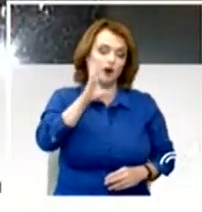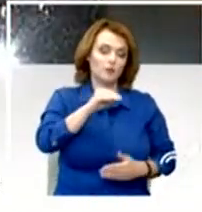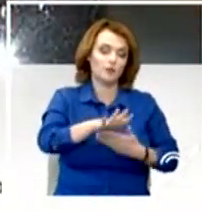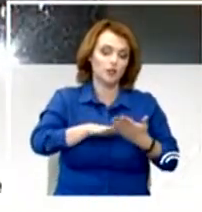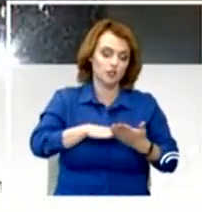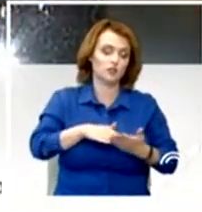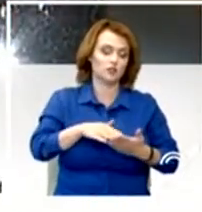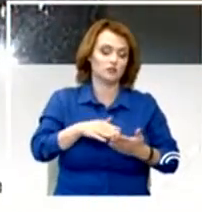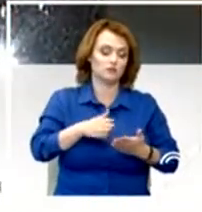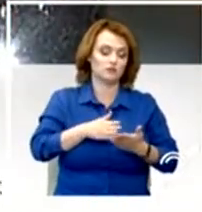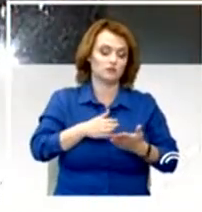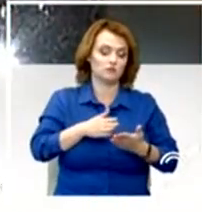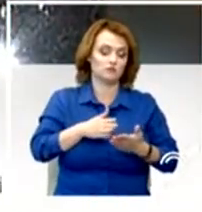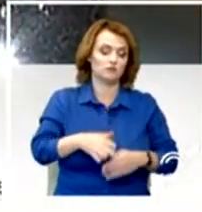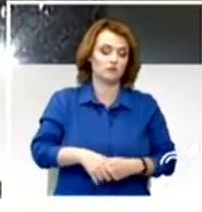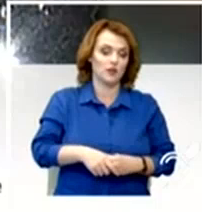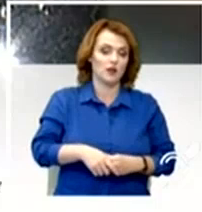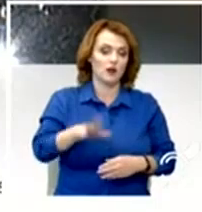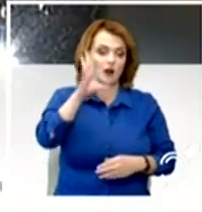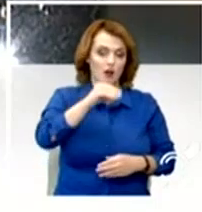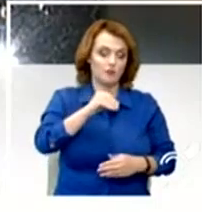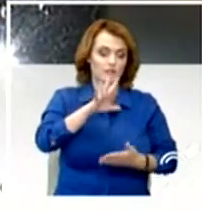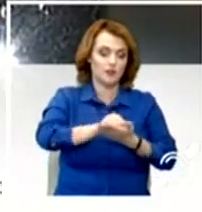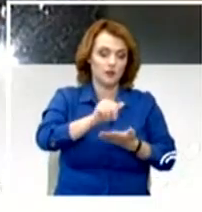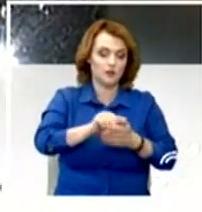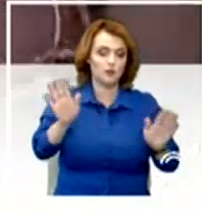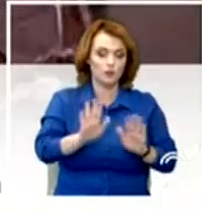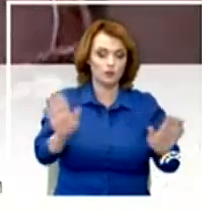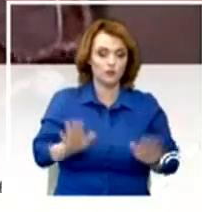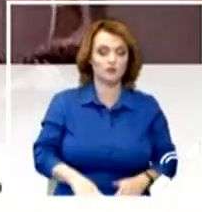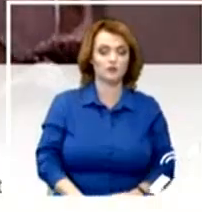merite artistice. Îi invit pe scenă pe zmeii mei!